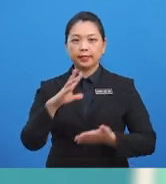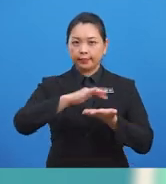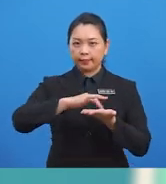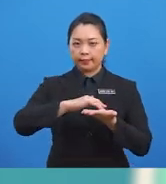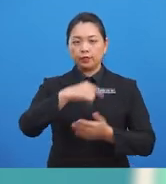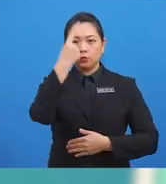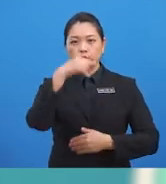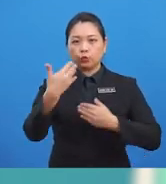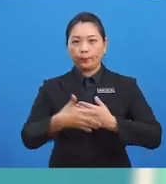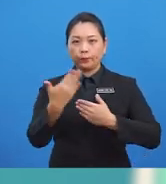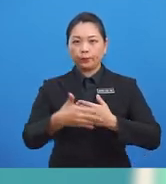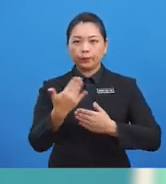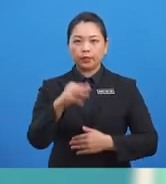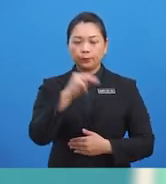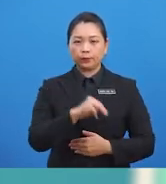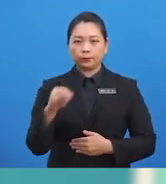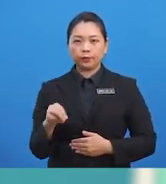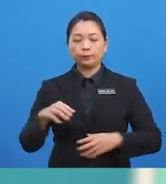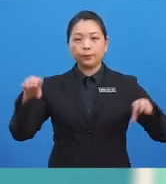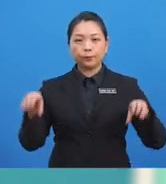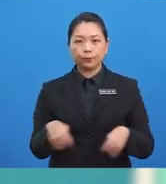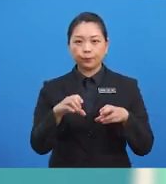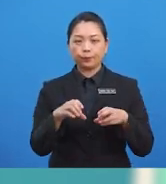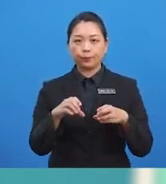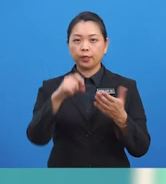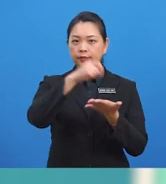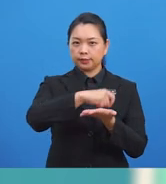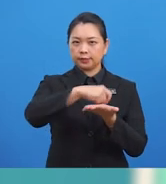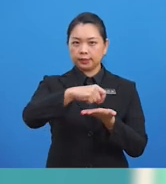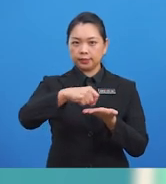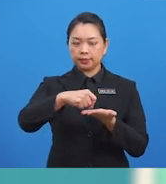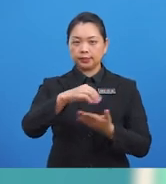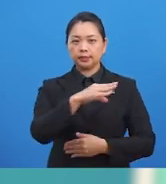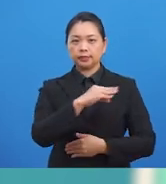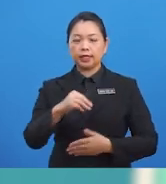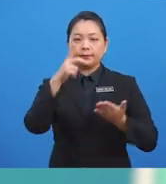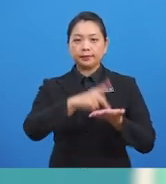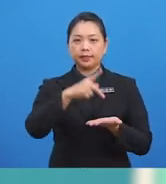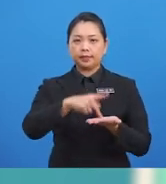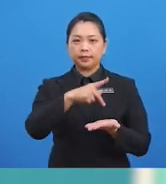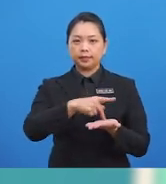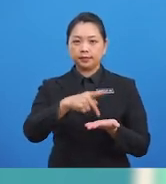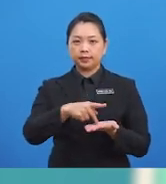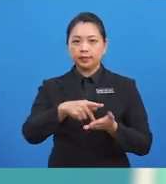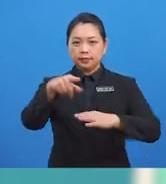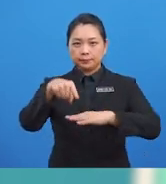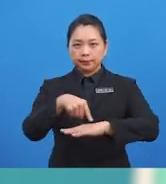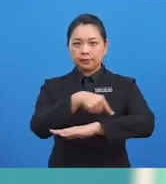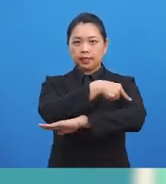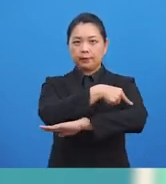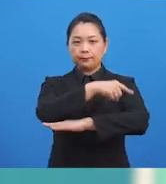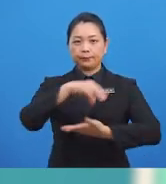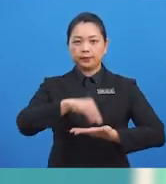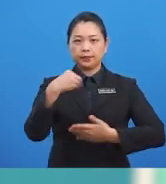untuk memudahkan murid-murid membuat catatan serta pengiraan sepanjang pembelajaran